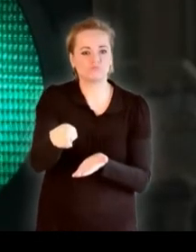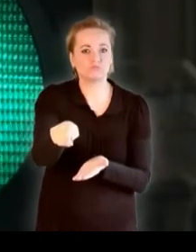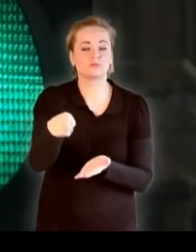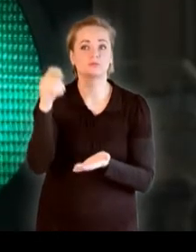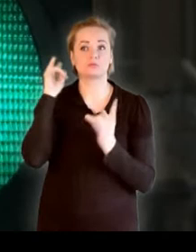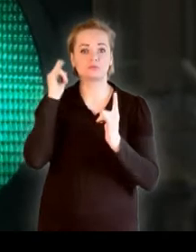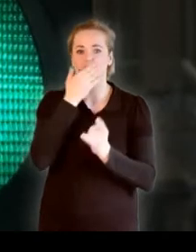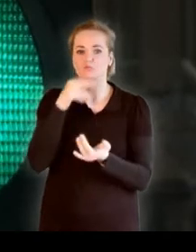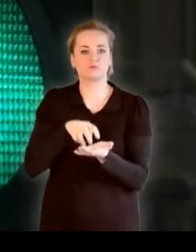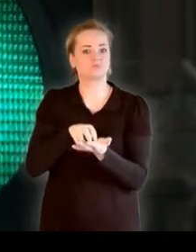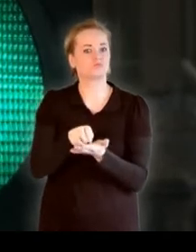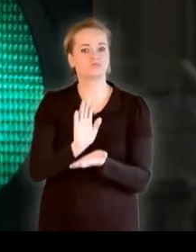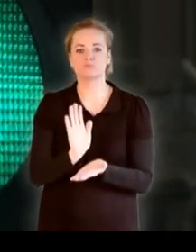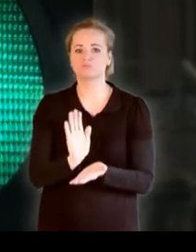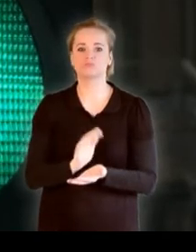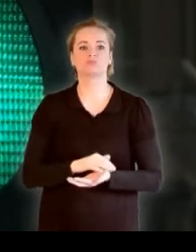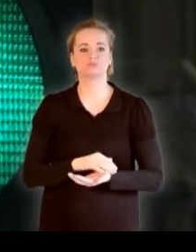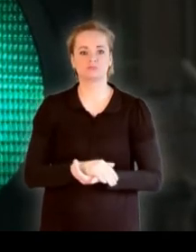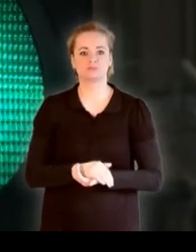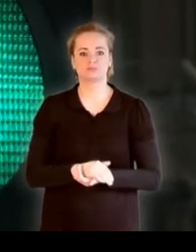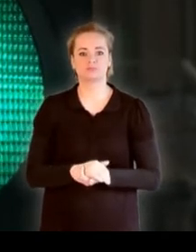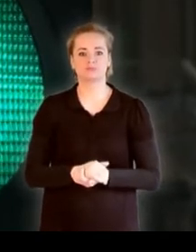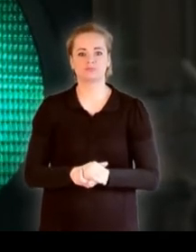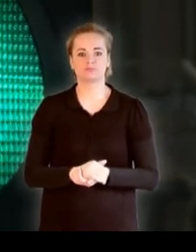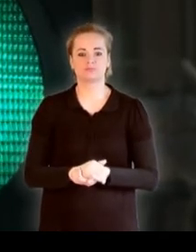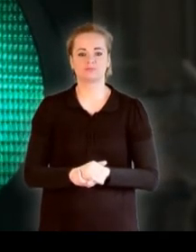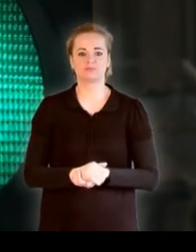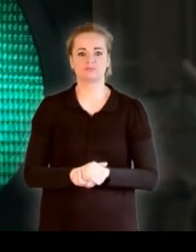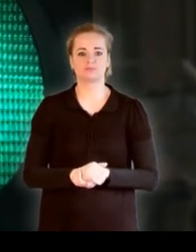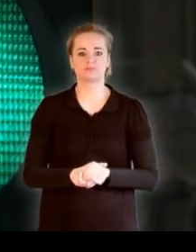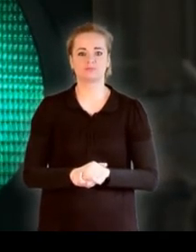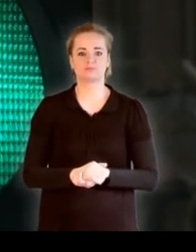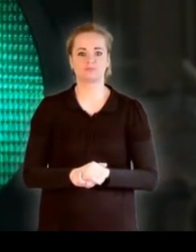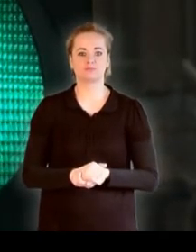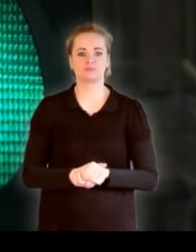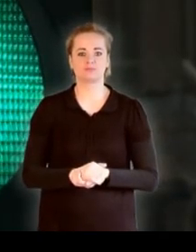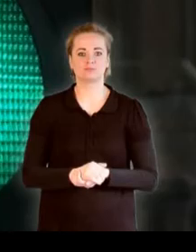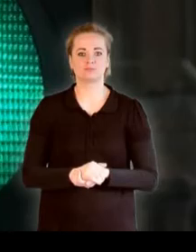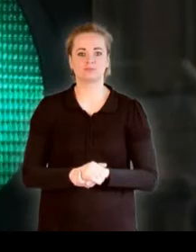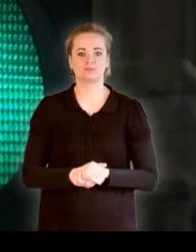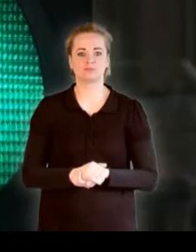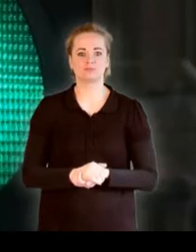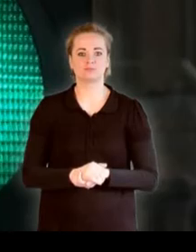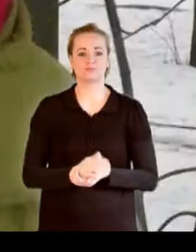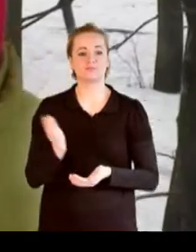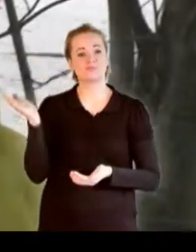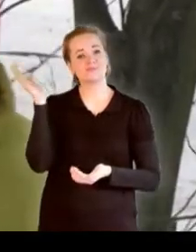Tai reiškia, kad atsargiai, neskubant, jau galima eiti per gatvę.